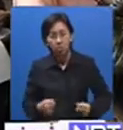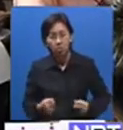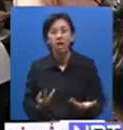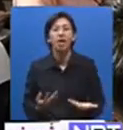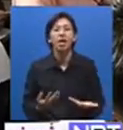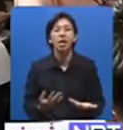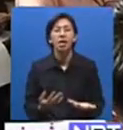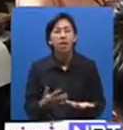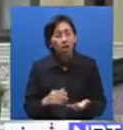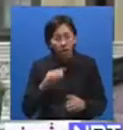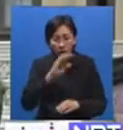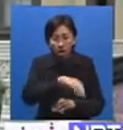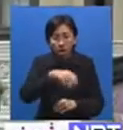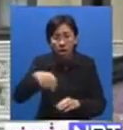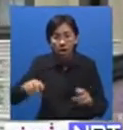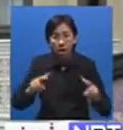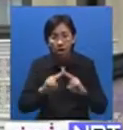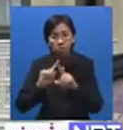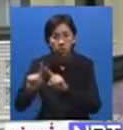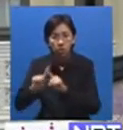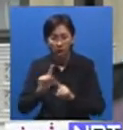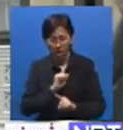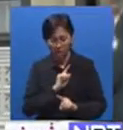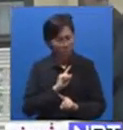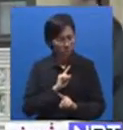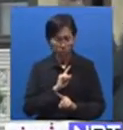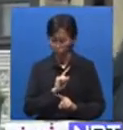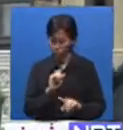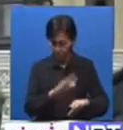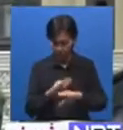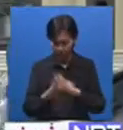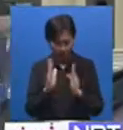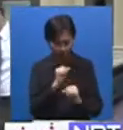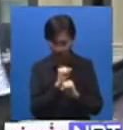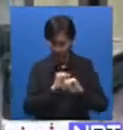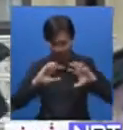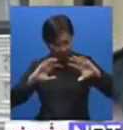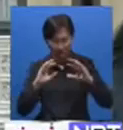ากให้ทุกกระทรวงกำชับข้าราชการอย่าเข้าไปมีส่วนเกี่ยวข้อง